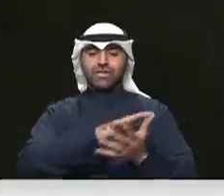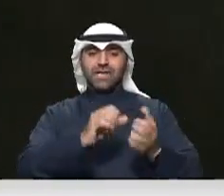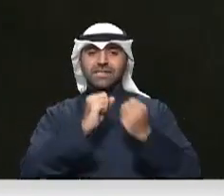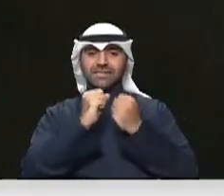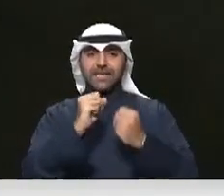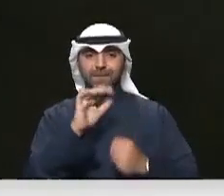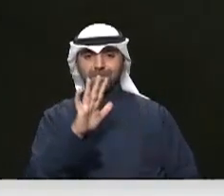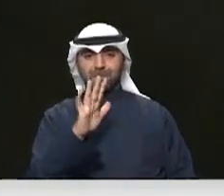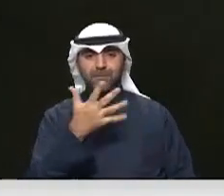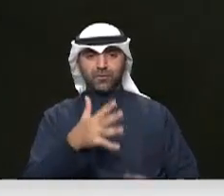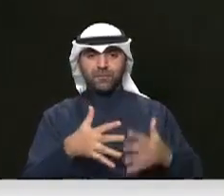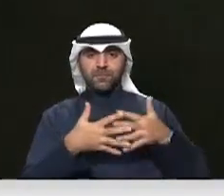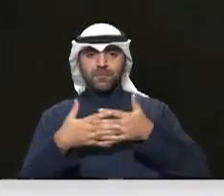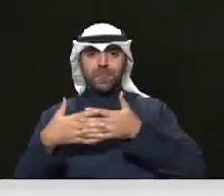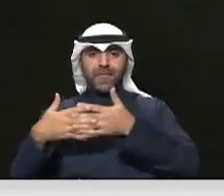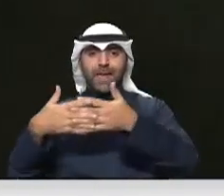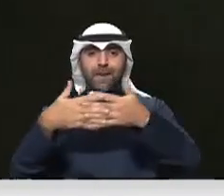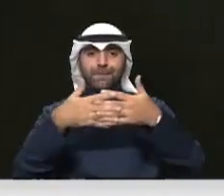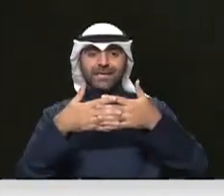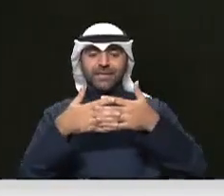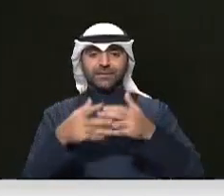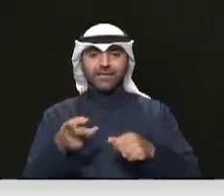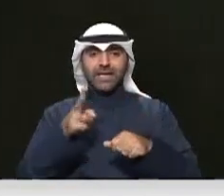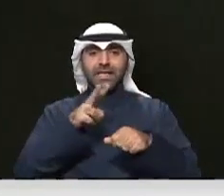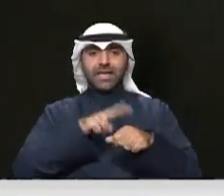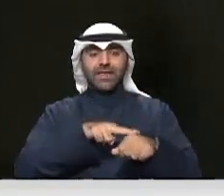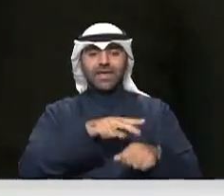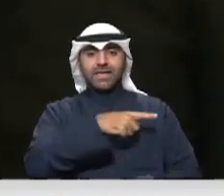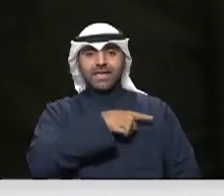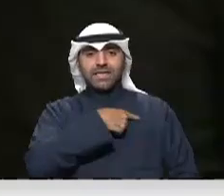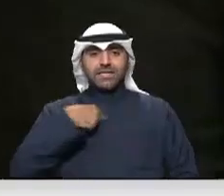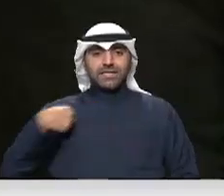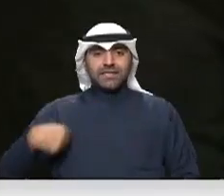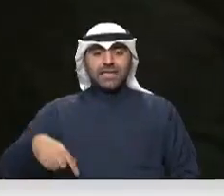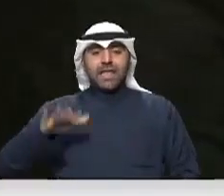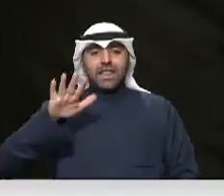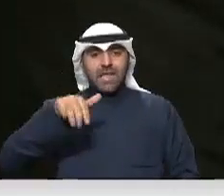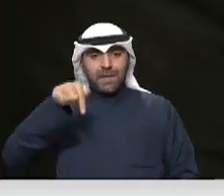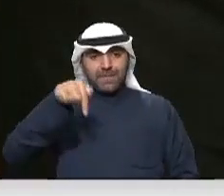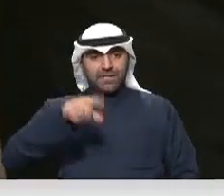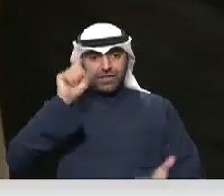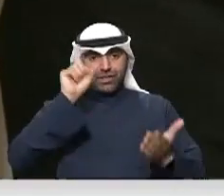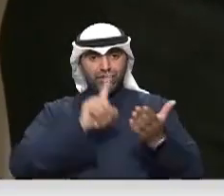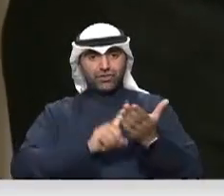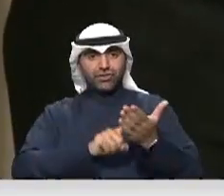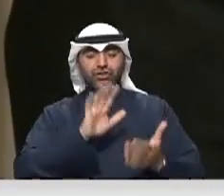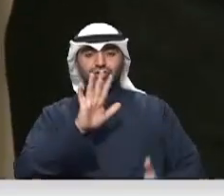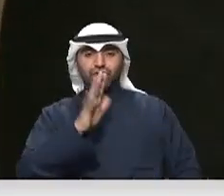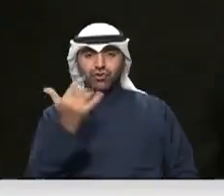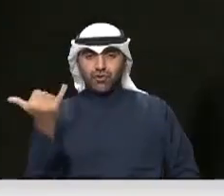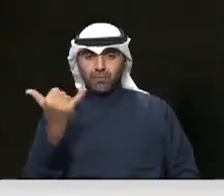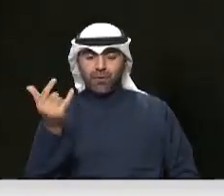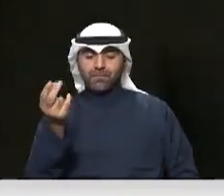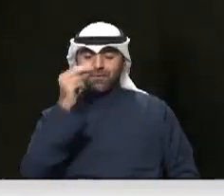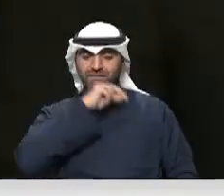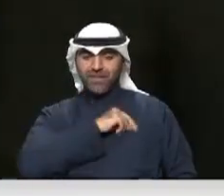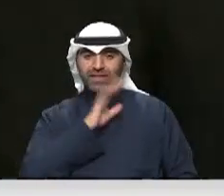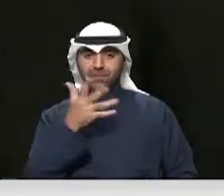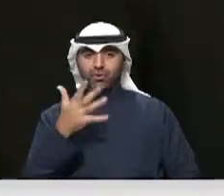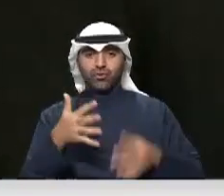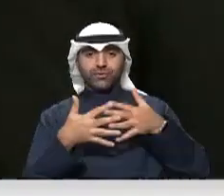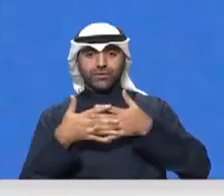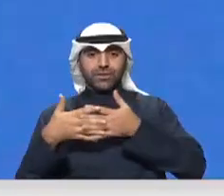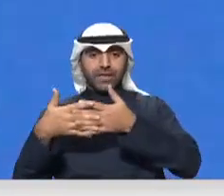إلى إظهار أن الصين تحاول أن تظهر بمظهر التعاون وأنها تريد أن تفتح مجالات